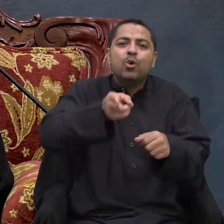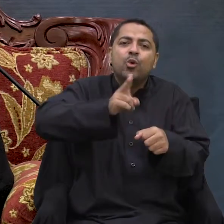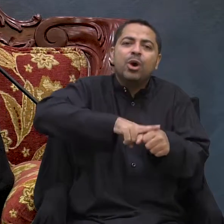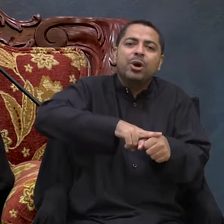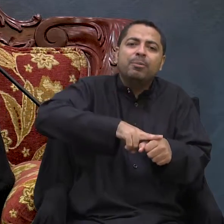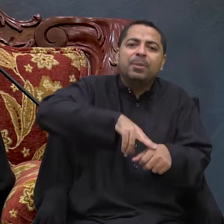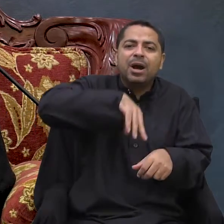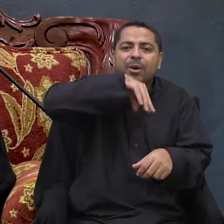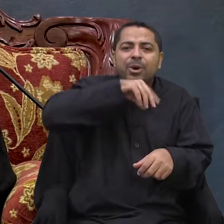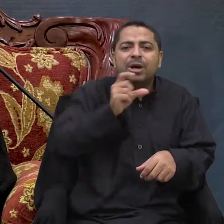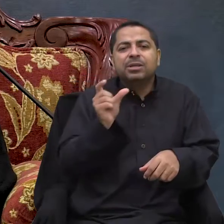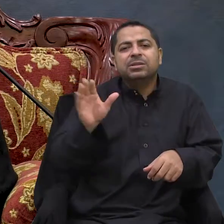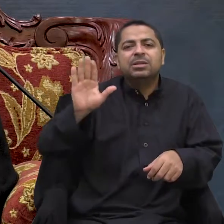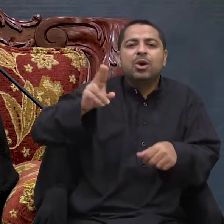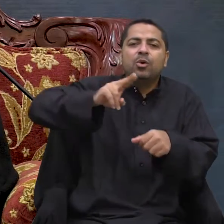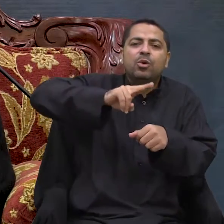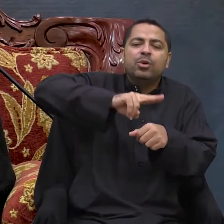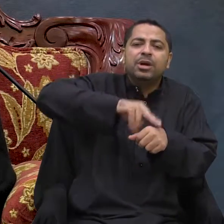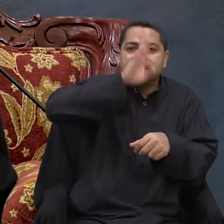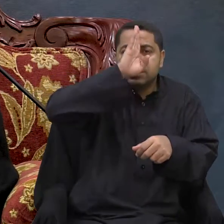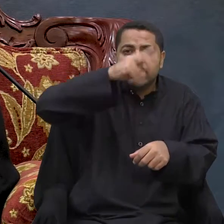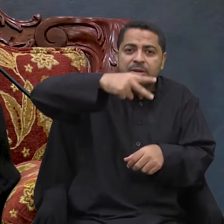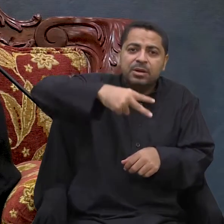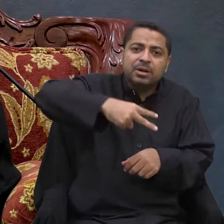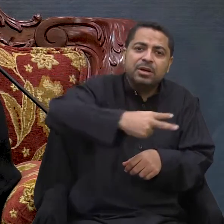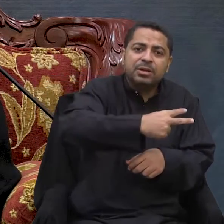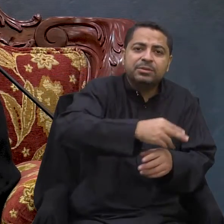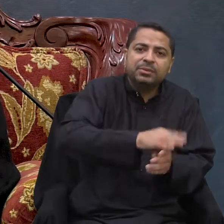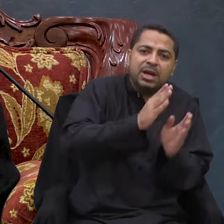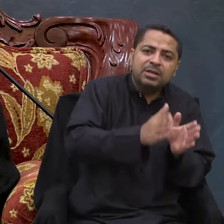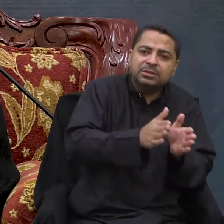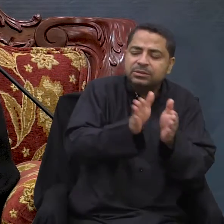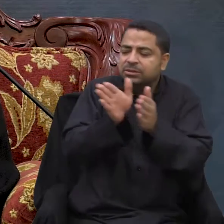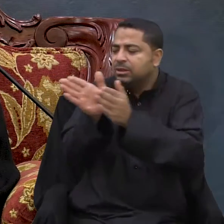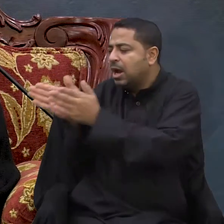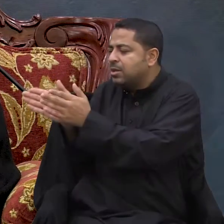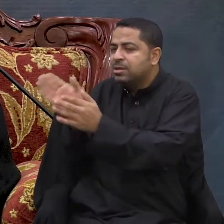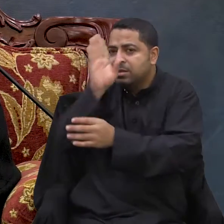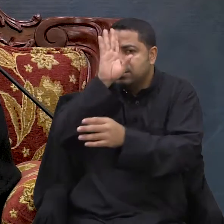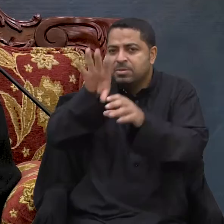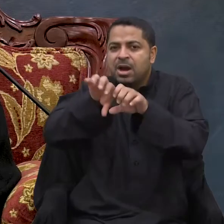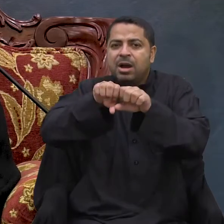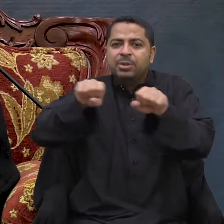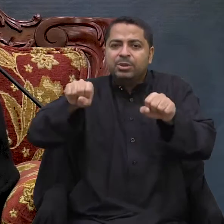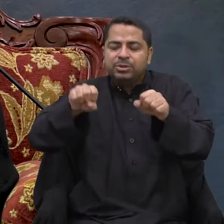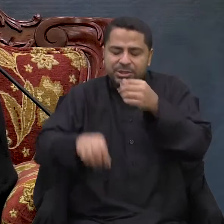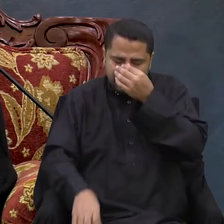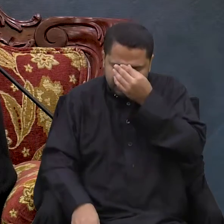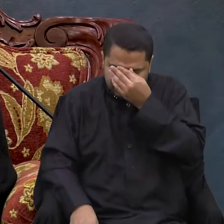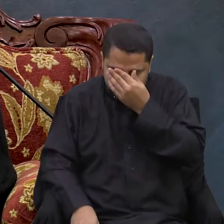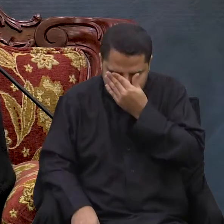وأبوها وعلي ذو العلا توجهوا إلى زيارة الحسين